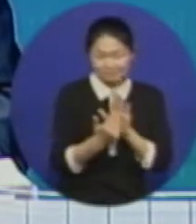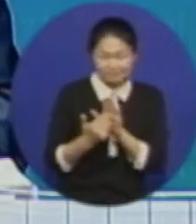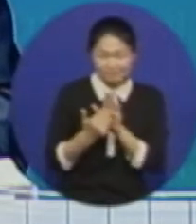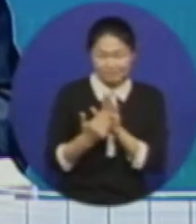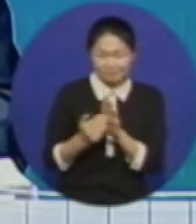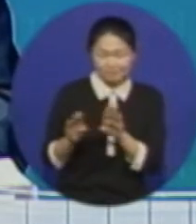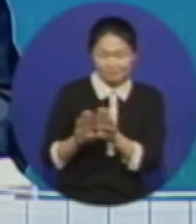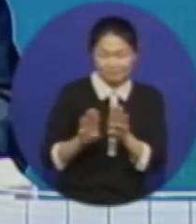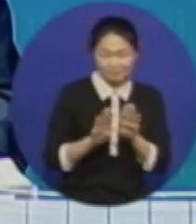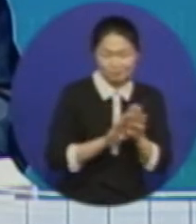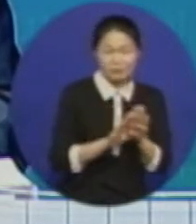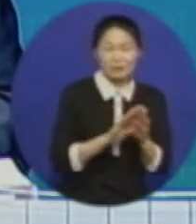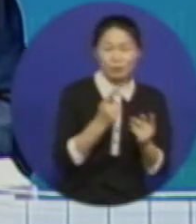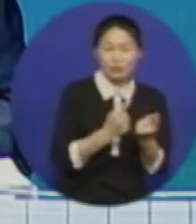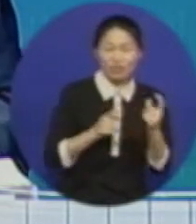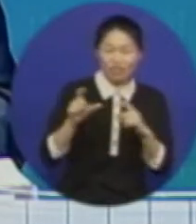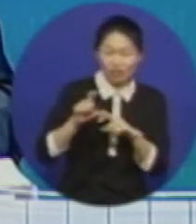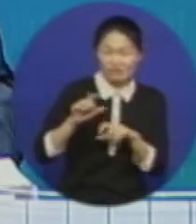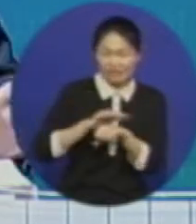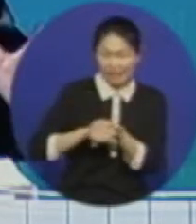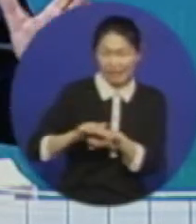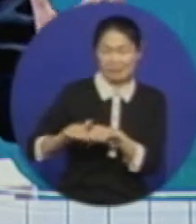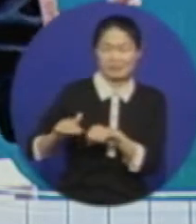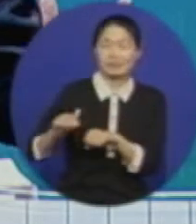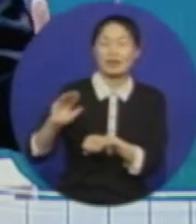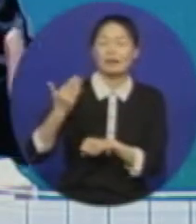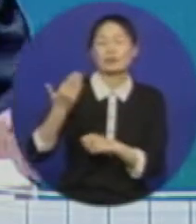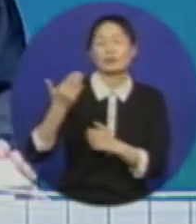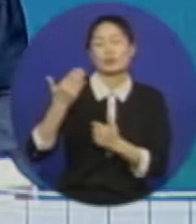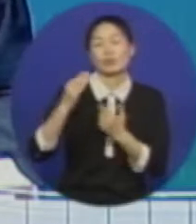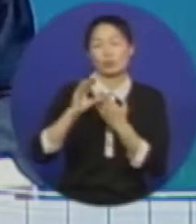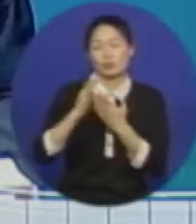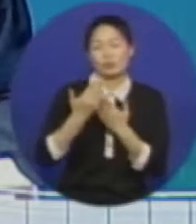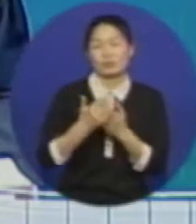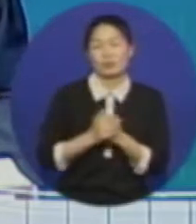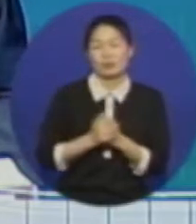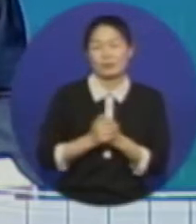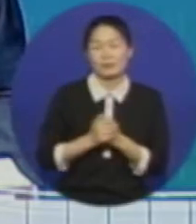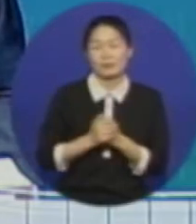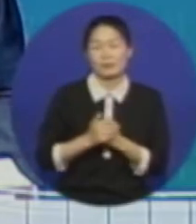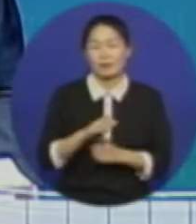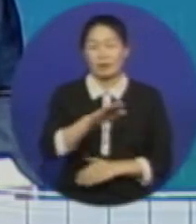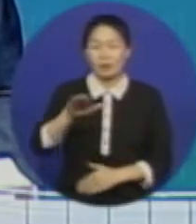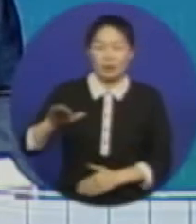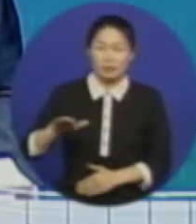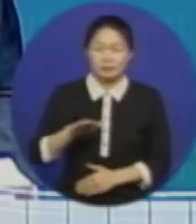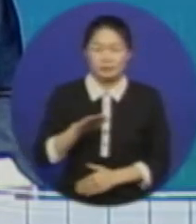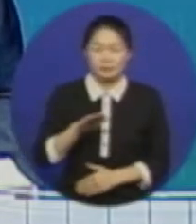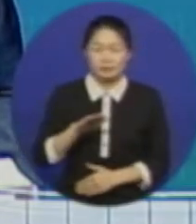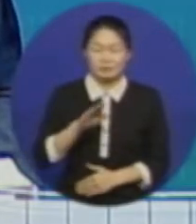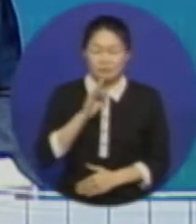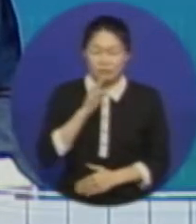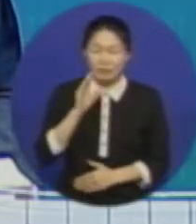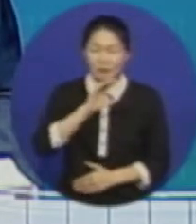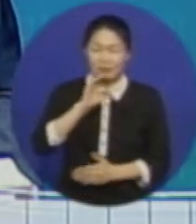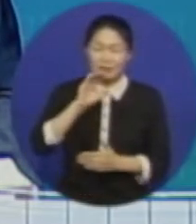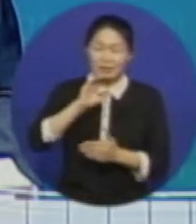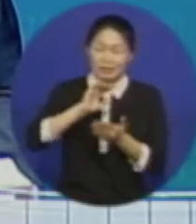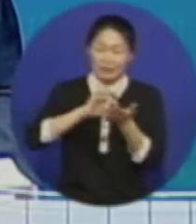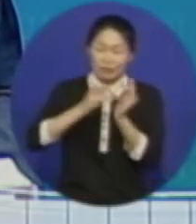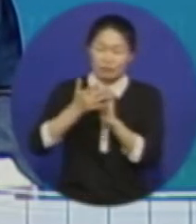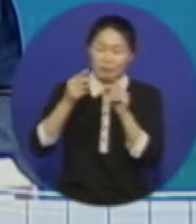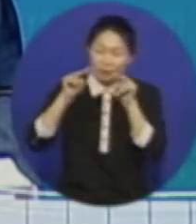그렇게 하시면 되는가요 십자가 복음을 의지해서 여러분 정말 예수님 바라보세요